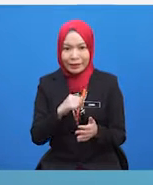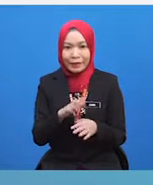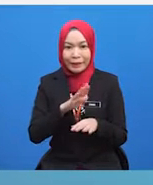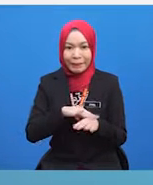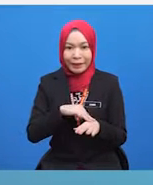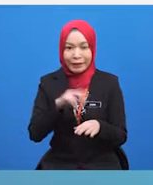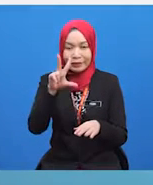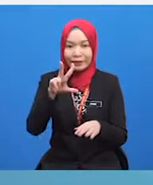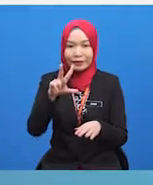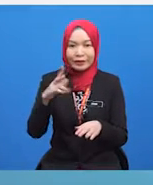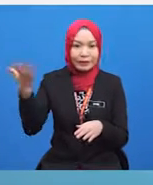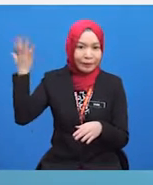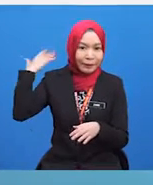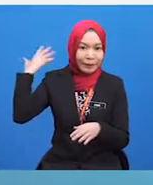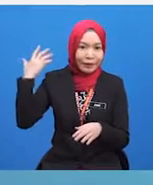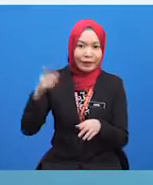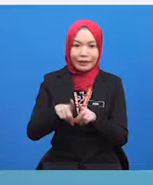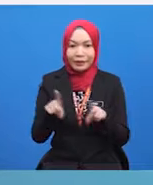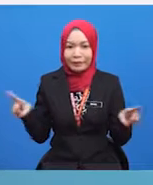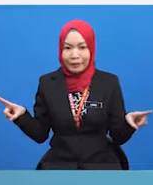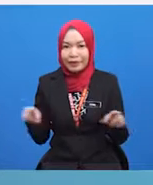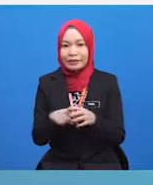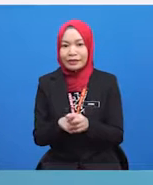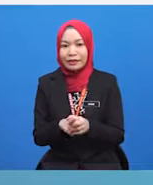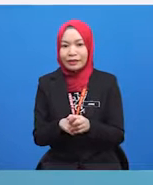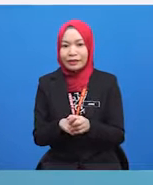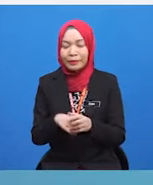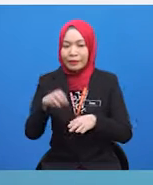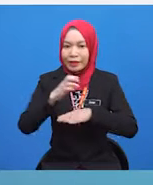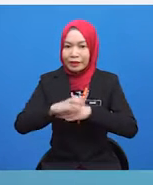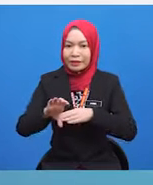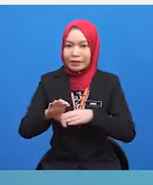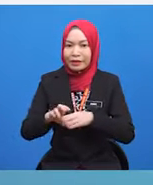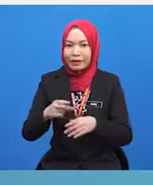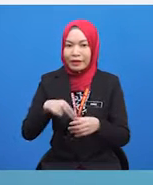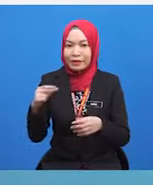latar belakang yang berbeza, kemudian cetak hasil kerja.